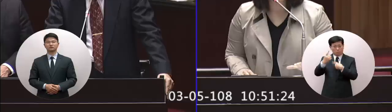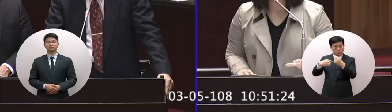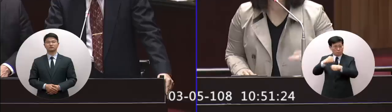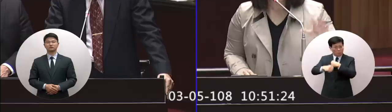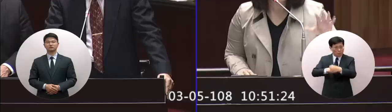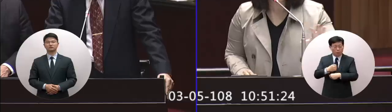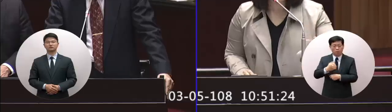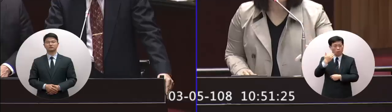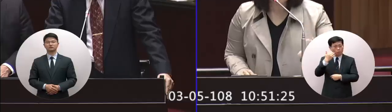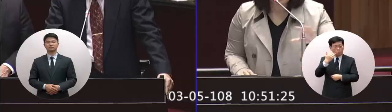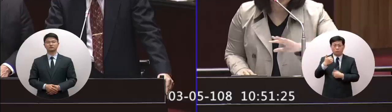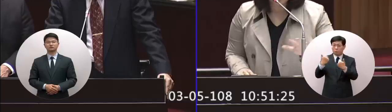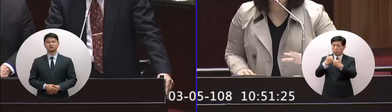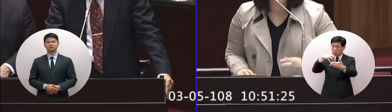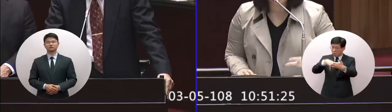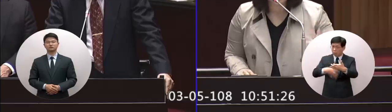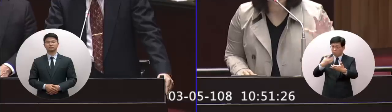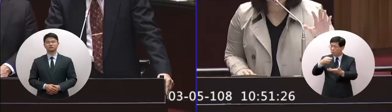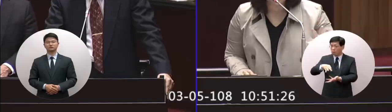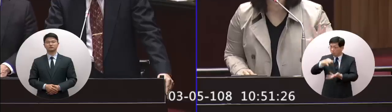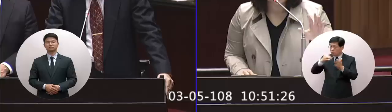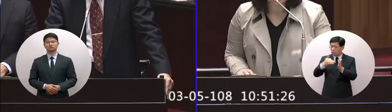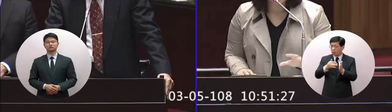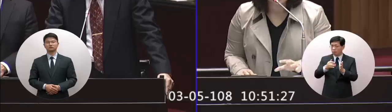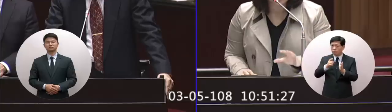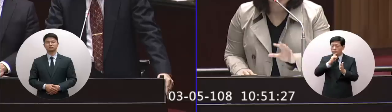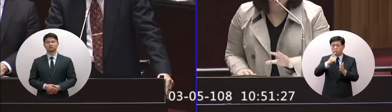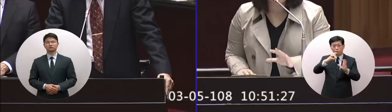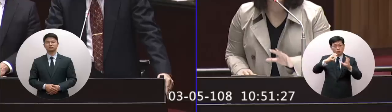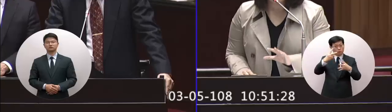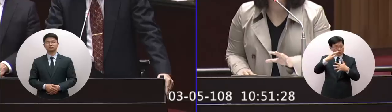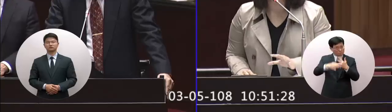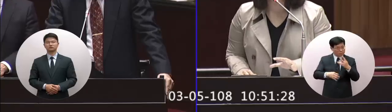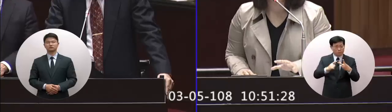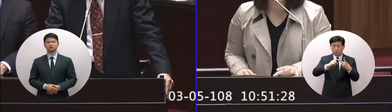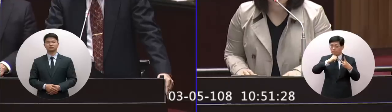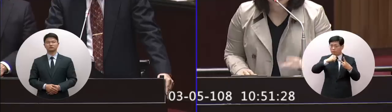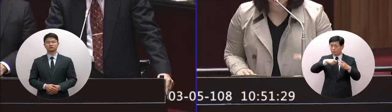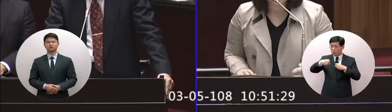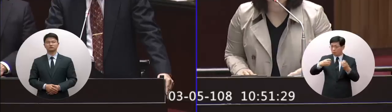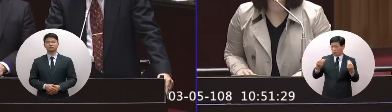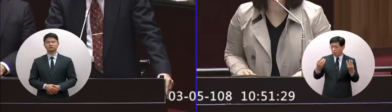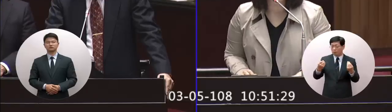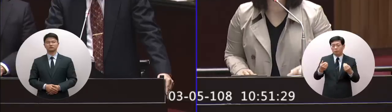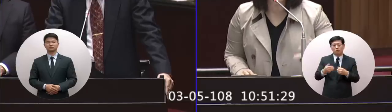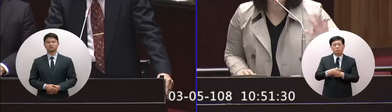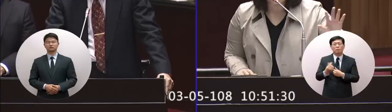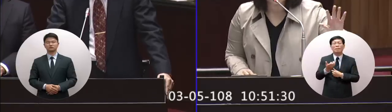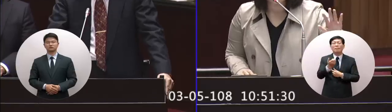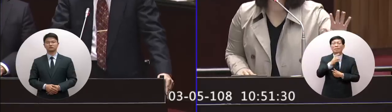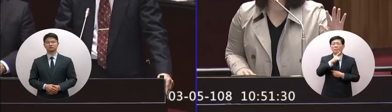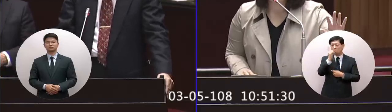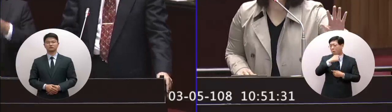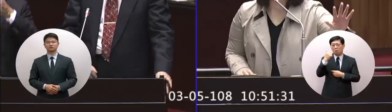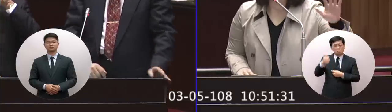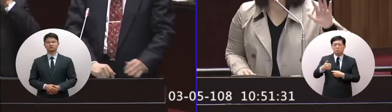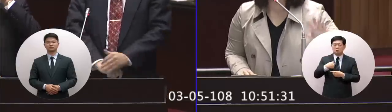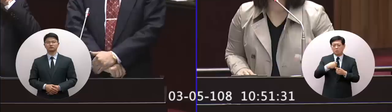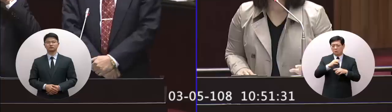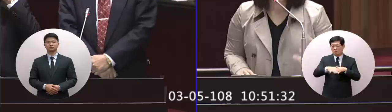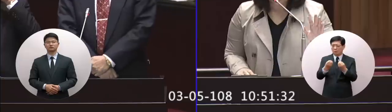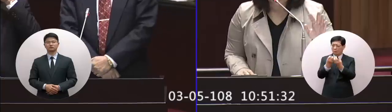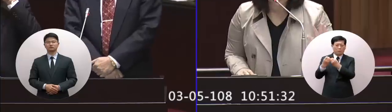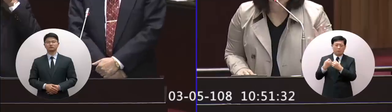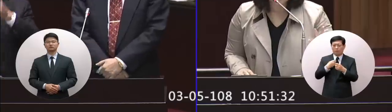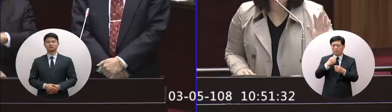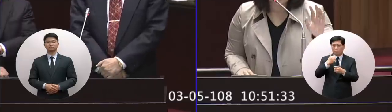可是会议里面没有去出现所谓的一国两制或台湾方案哦，因为你一直跟他说，譬如说你不可以，你不可以，要不会出事